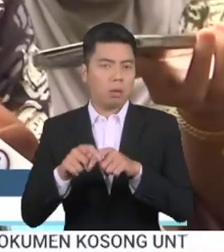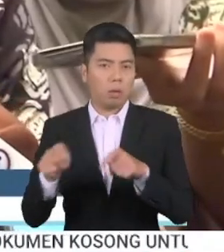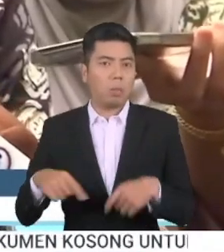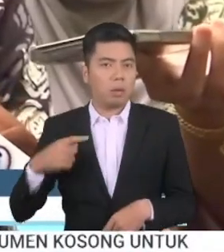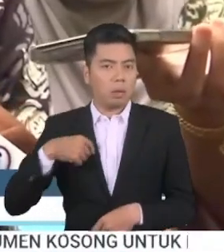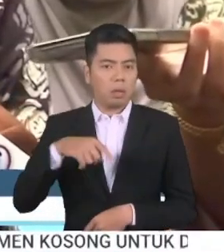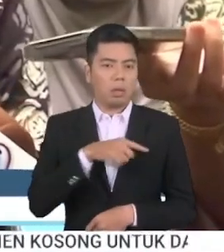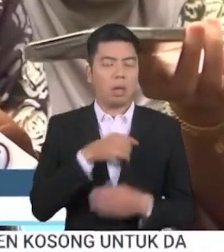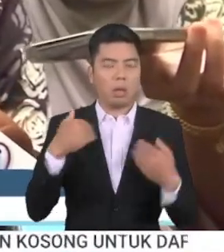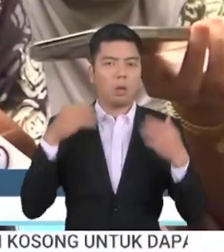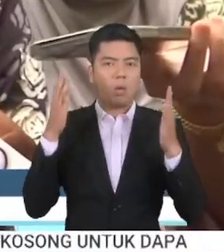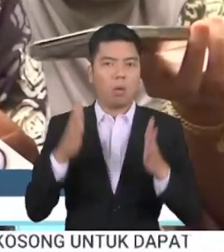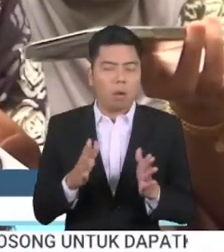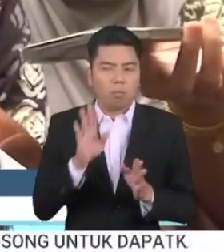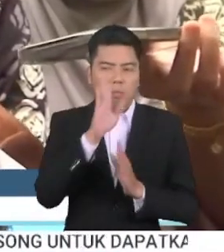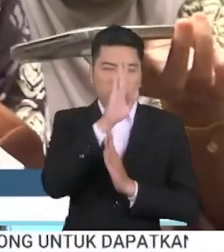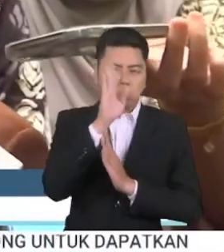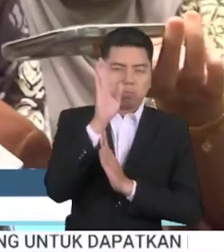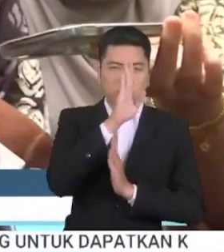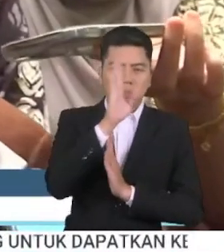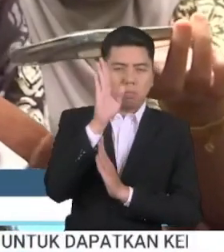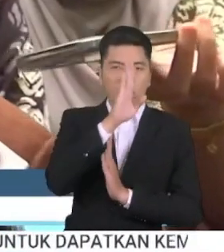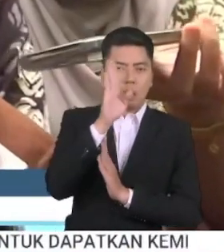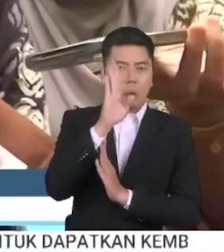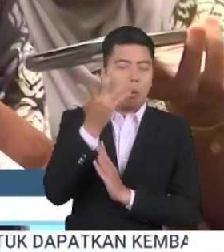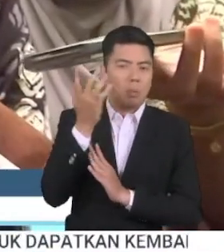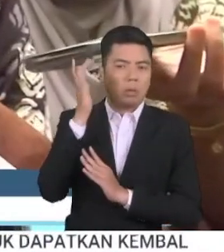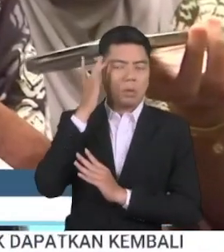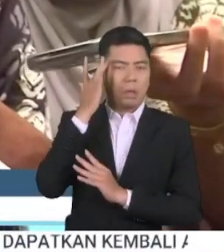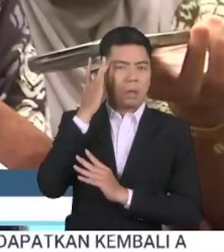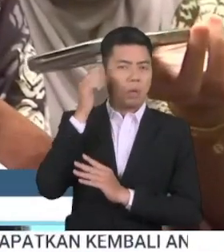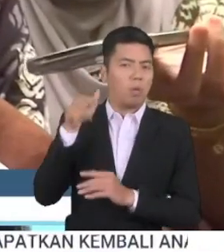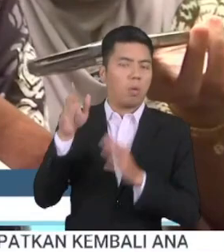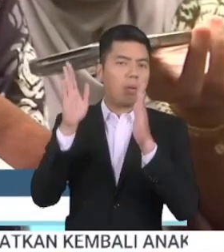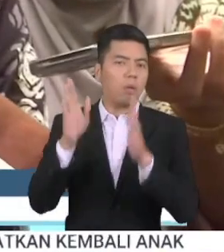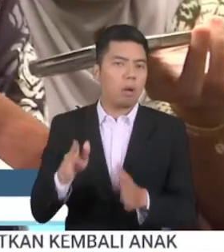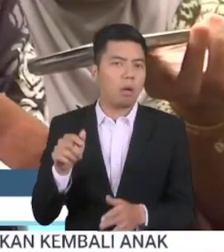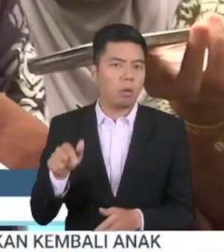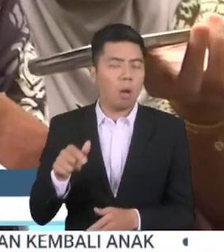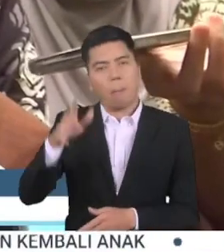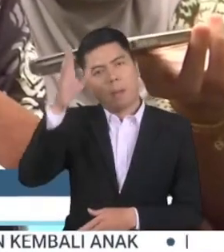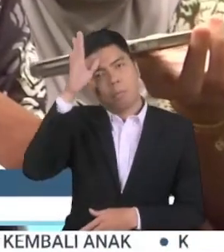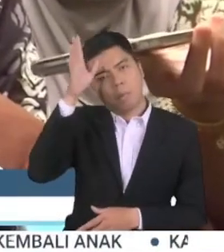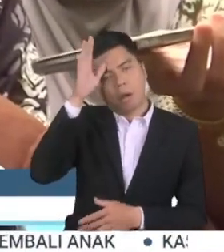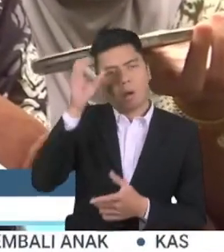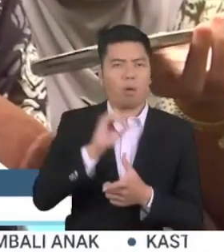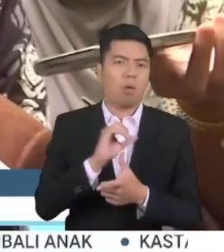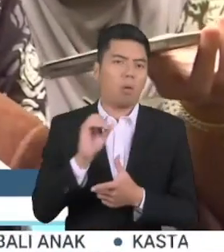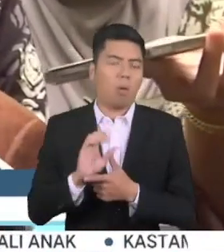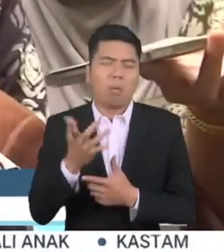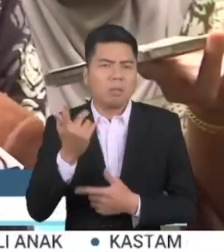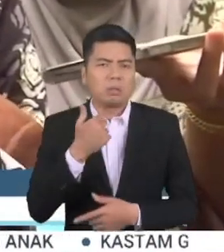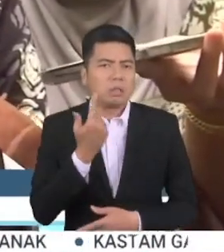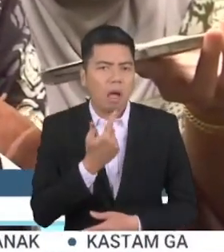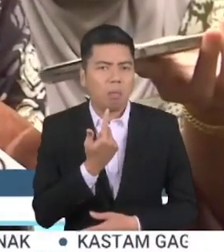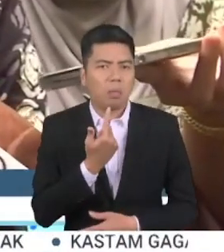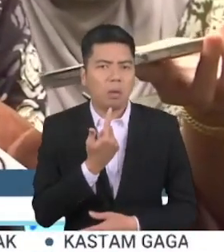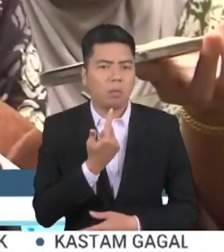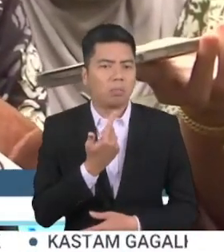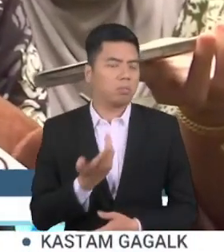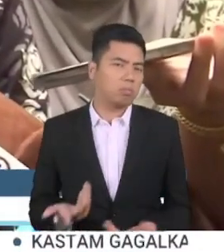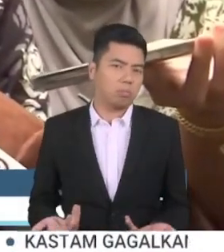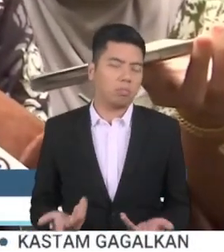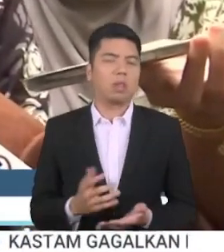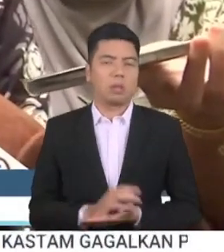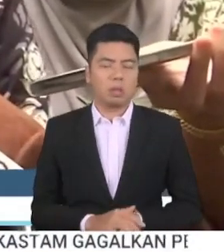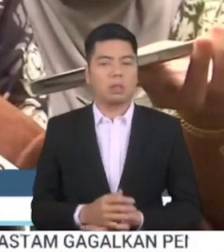yang mengintai di luar sana. Jadi kita tidak tahu ini sama ada ini bapa ke siapa. Jadi kita tak dapat